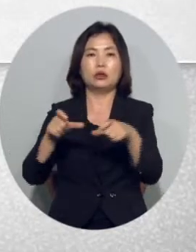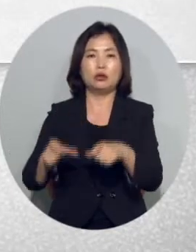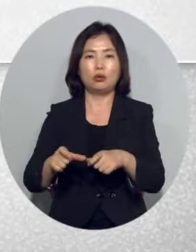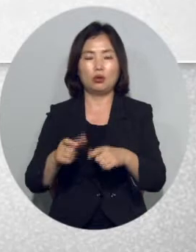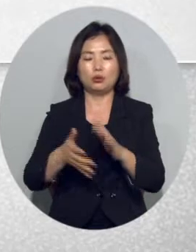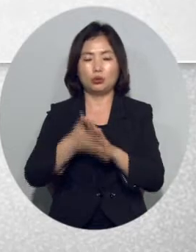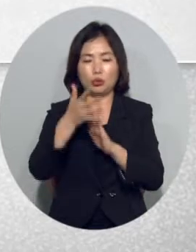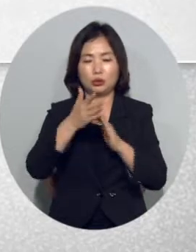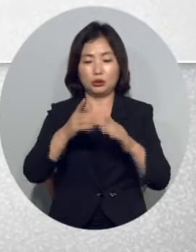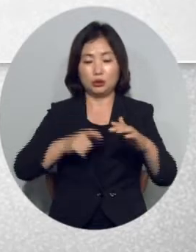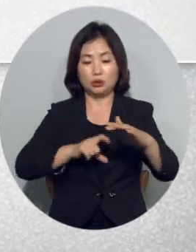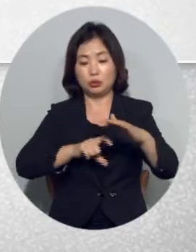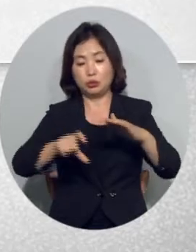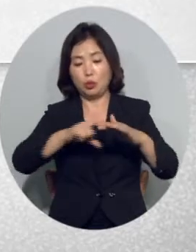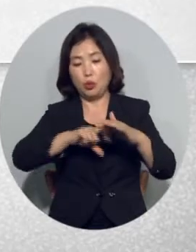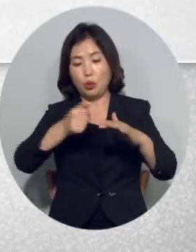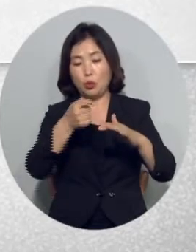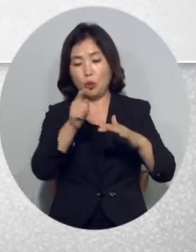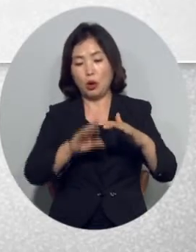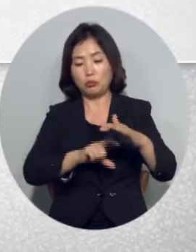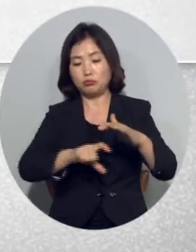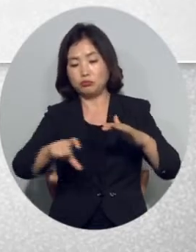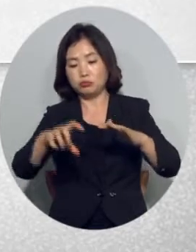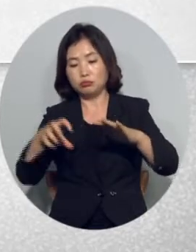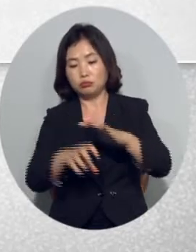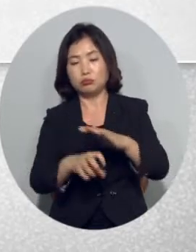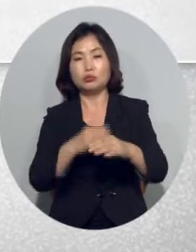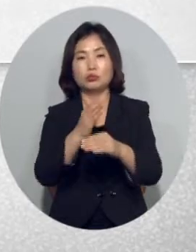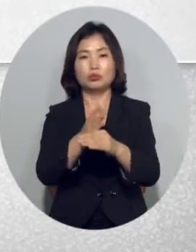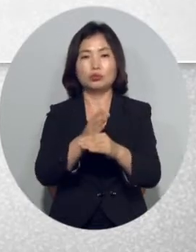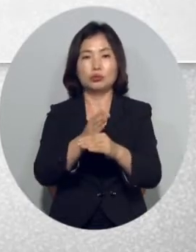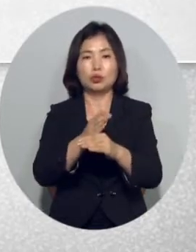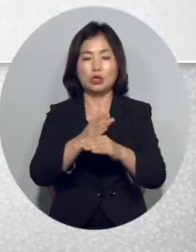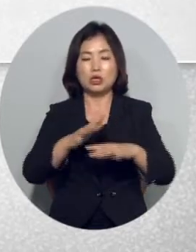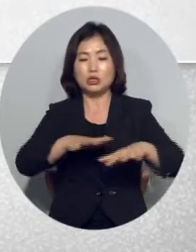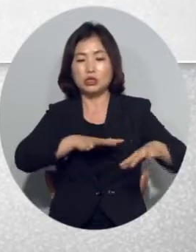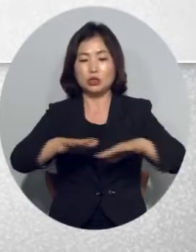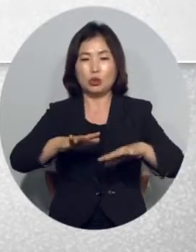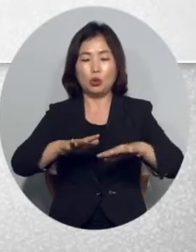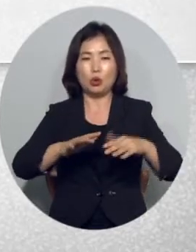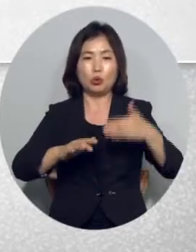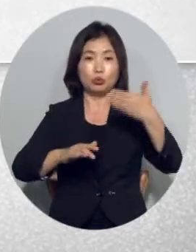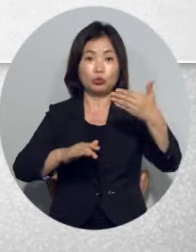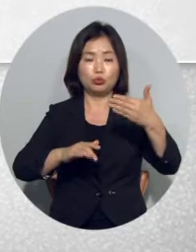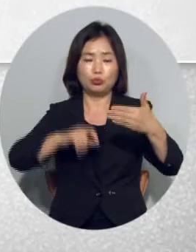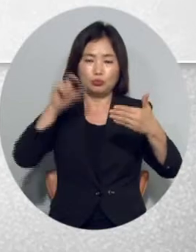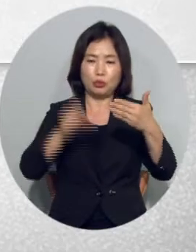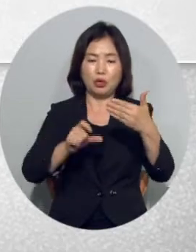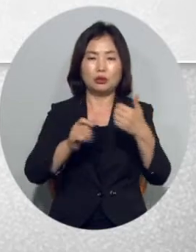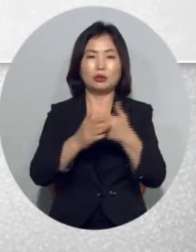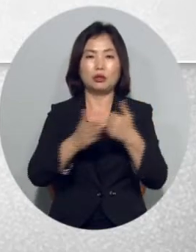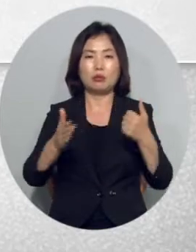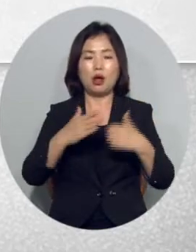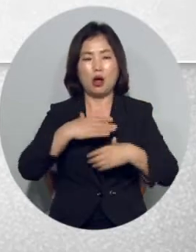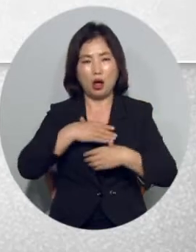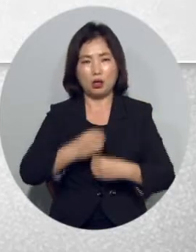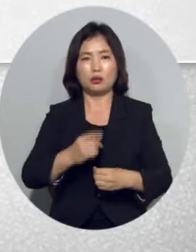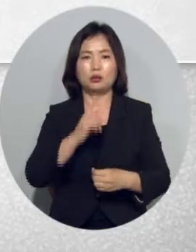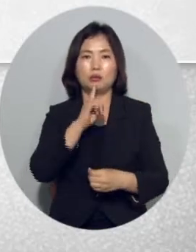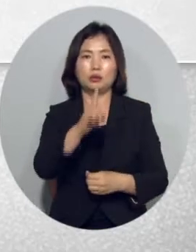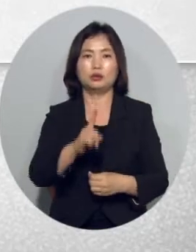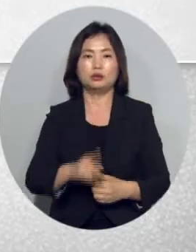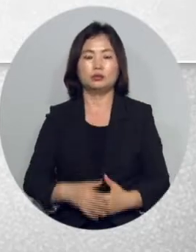도심을 통과하는 고압 배관을 운영중이고 진도 9까지 견딜 수 있도록 설계 에 안전하다 고